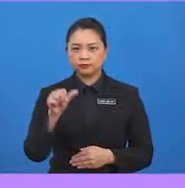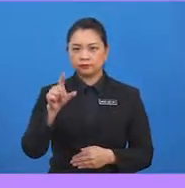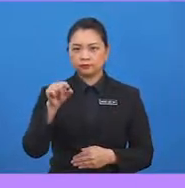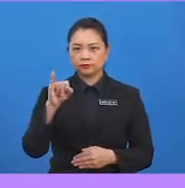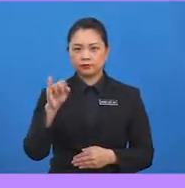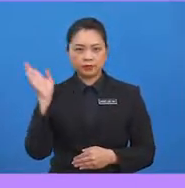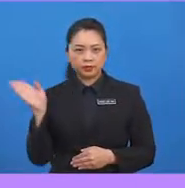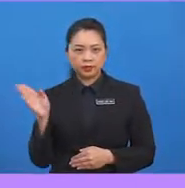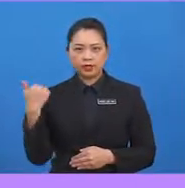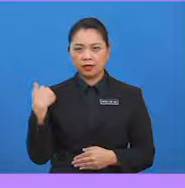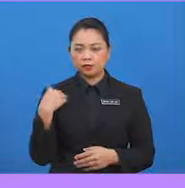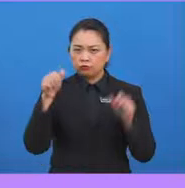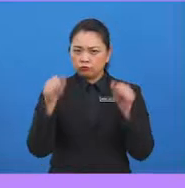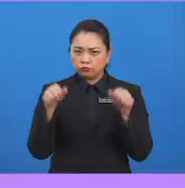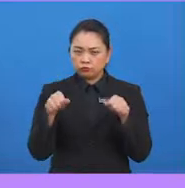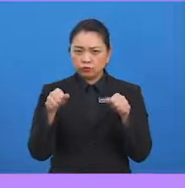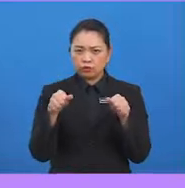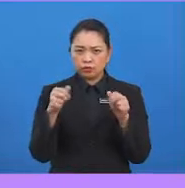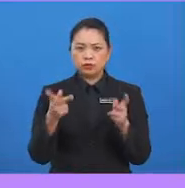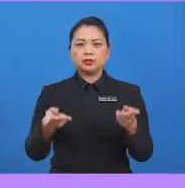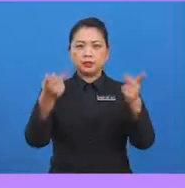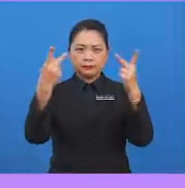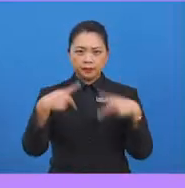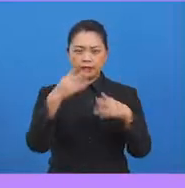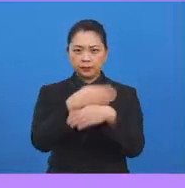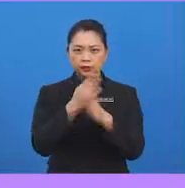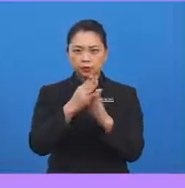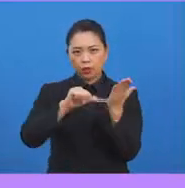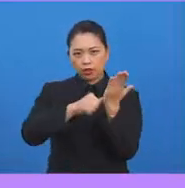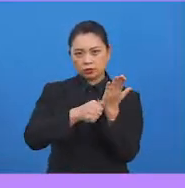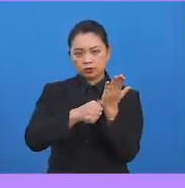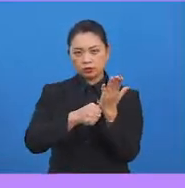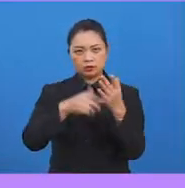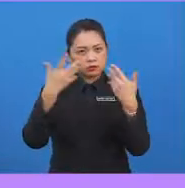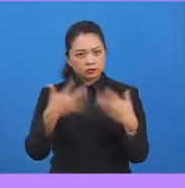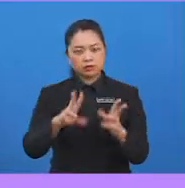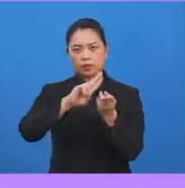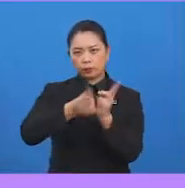mempunyai keupayaan mengembali ke bentuk asalnya setelah diubah bentuk.